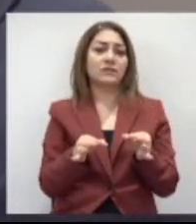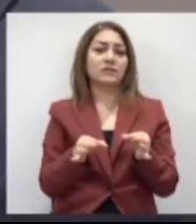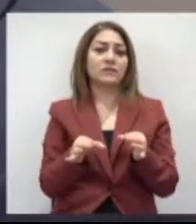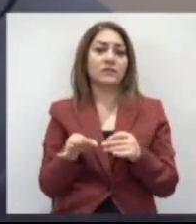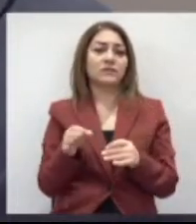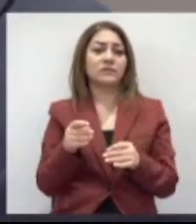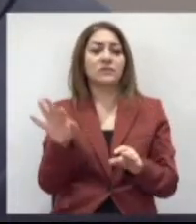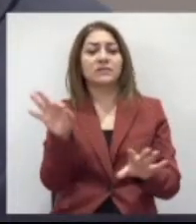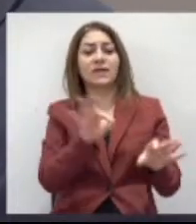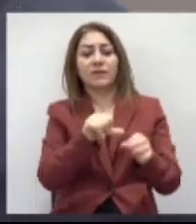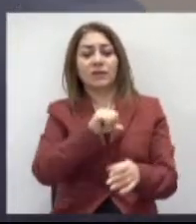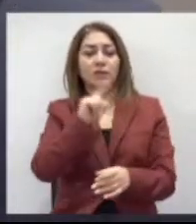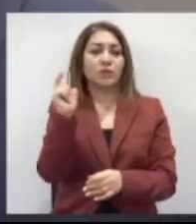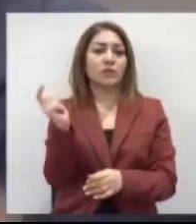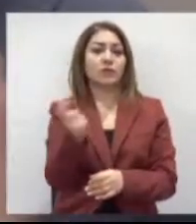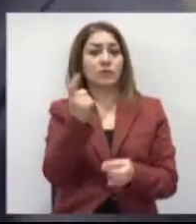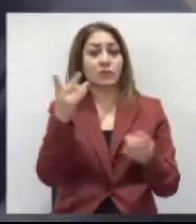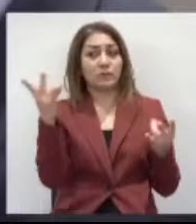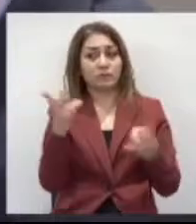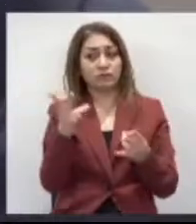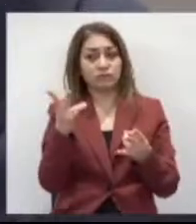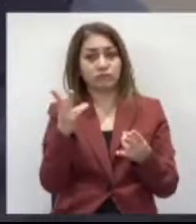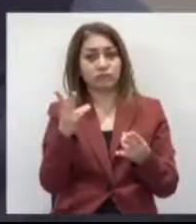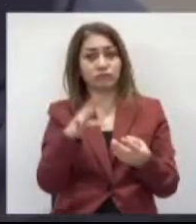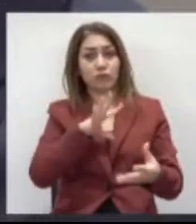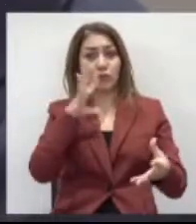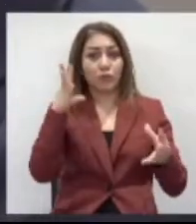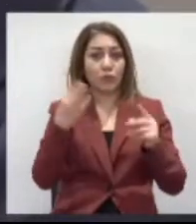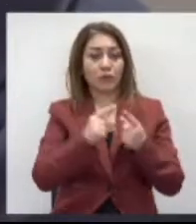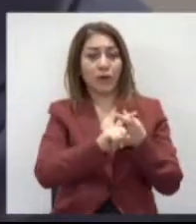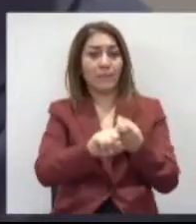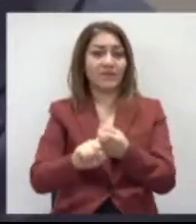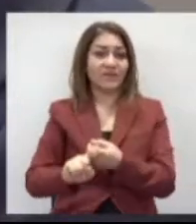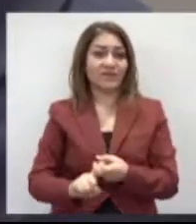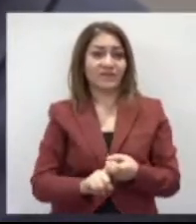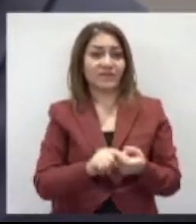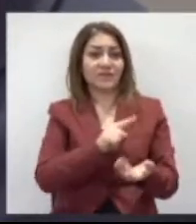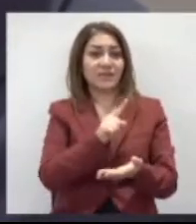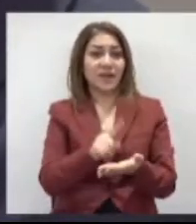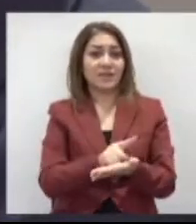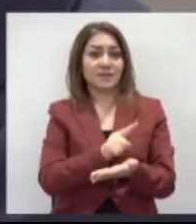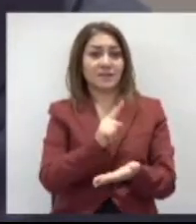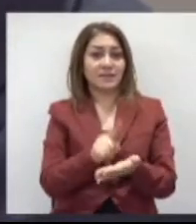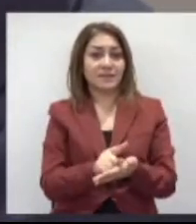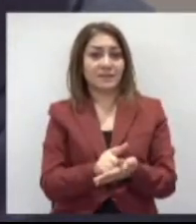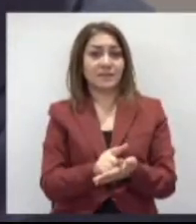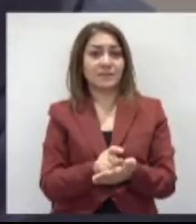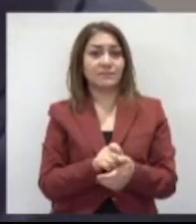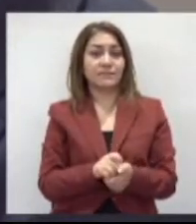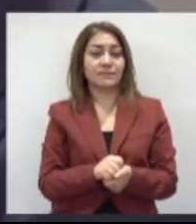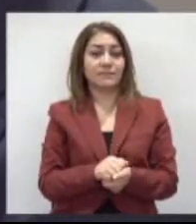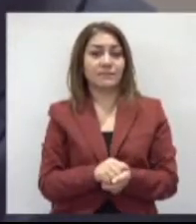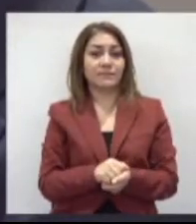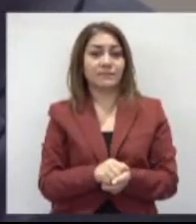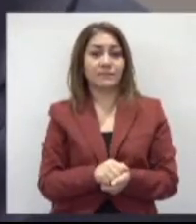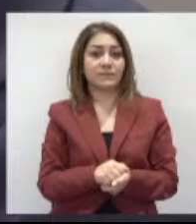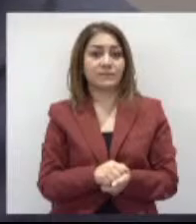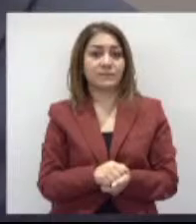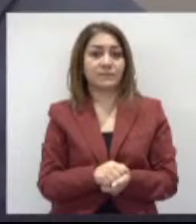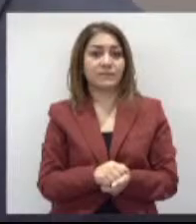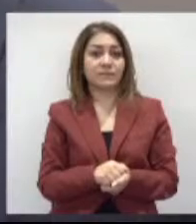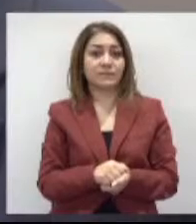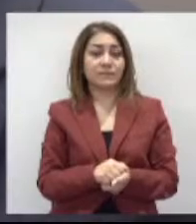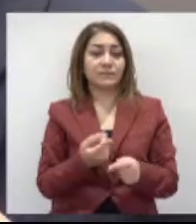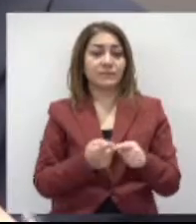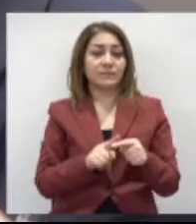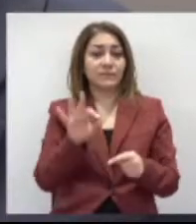դատական իշխանության ձևավորմանը։ Եվ սրանք բոլորը իրար հետ փոխկապակցված հարցեր են, սրանք իրարից անկախ հարցեր չեն։ Եվ